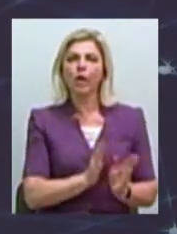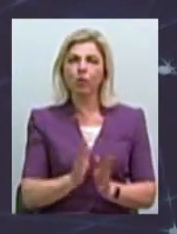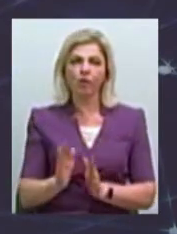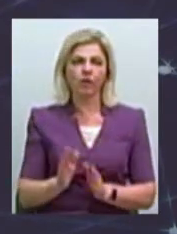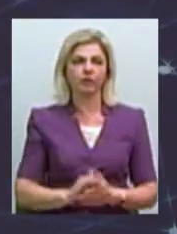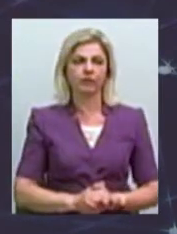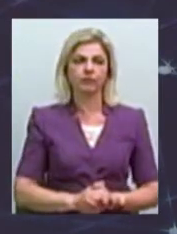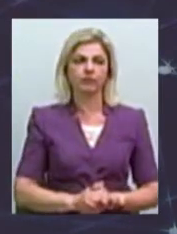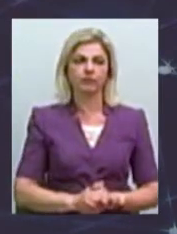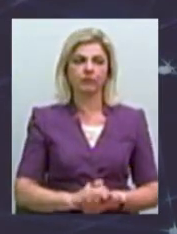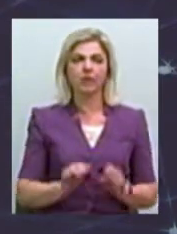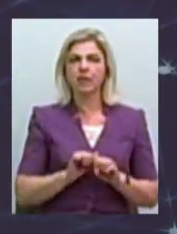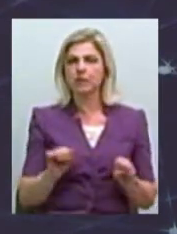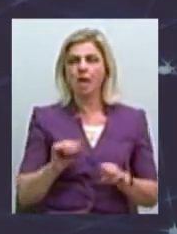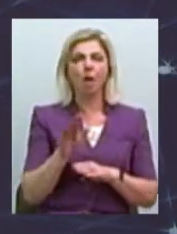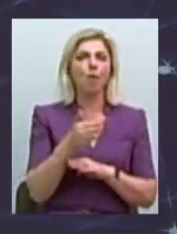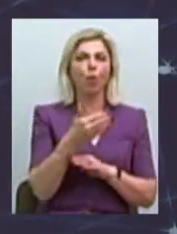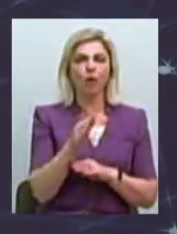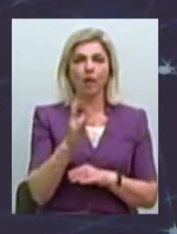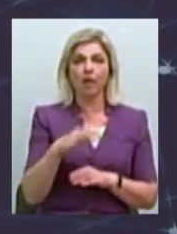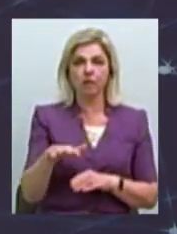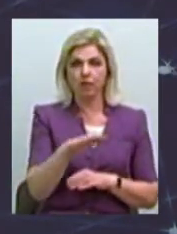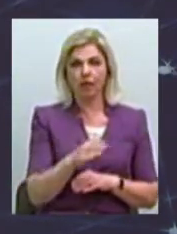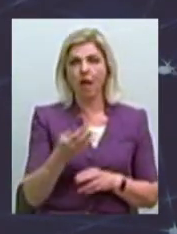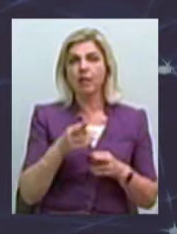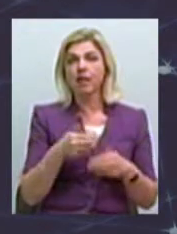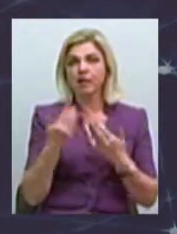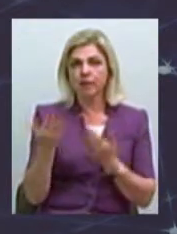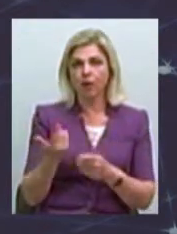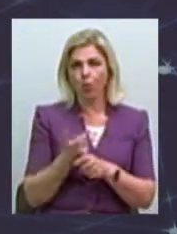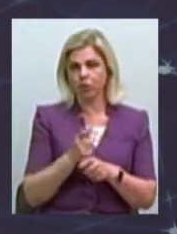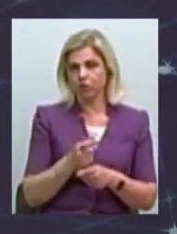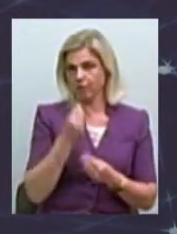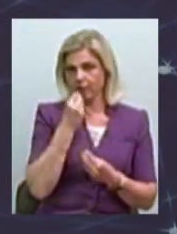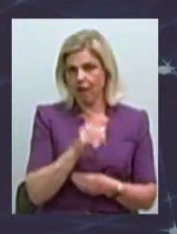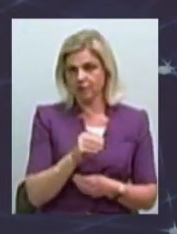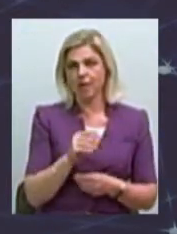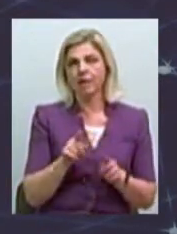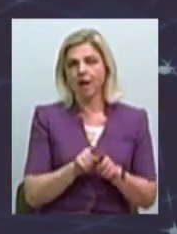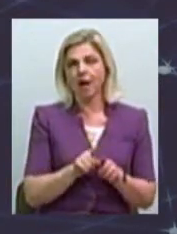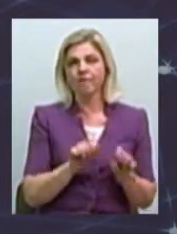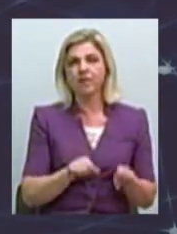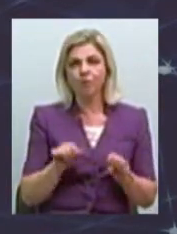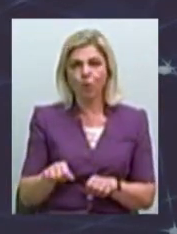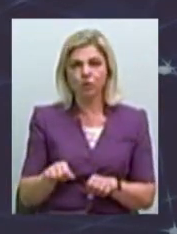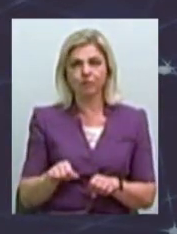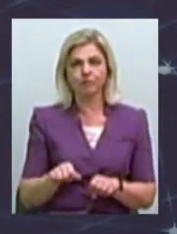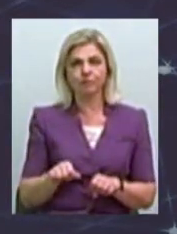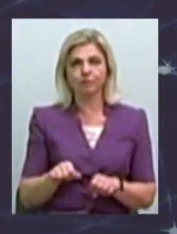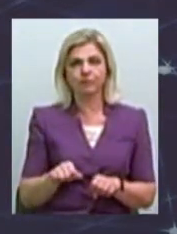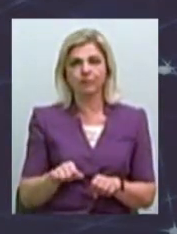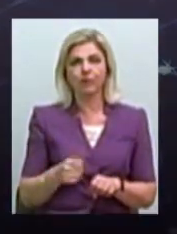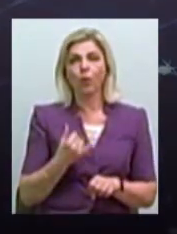нельзя погулять в каких-то территориях, для них это очень классная вообще такая возможность. У нас